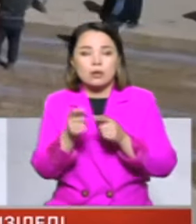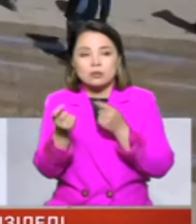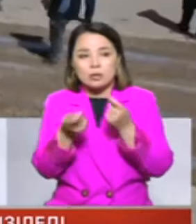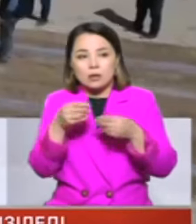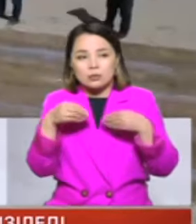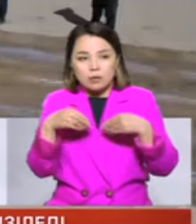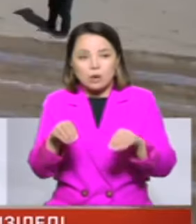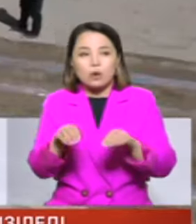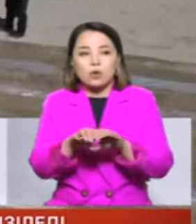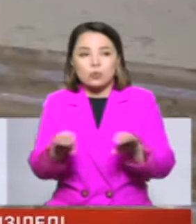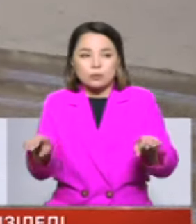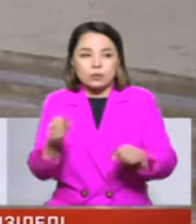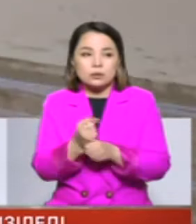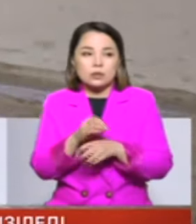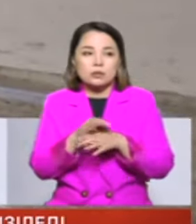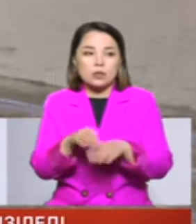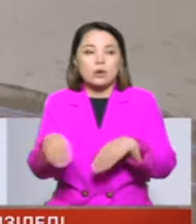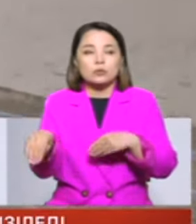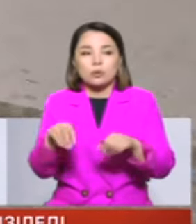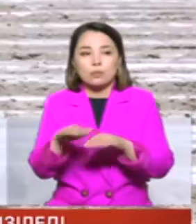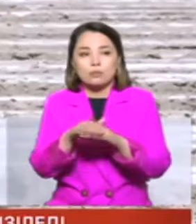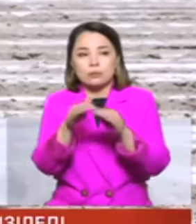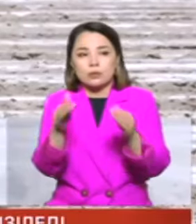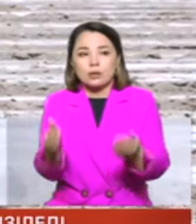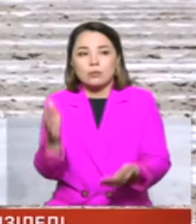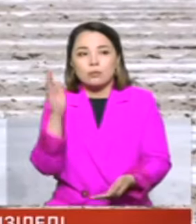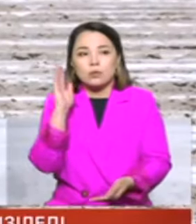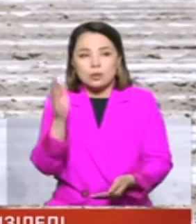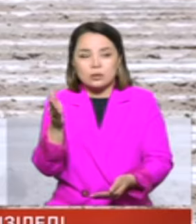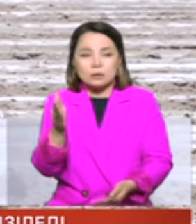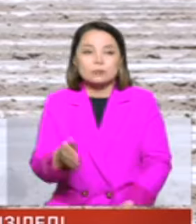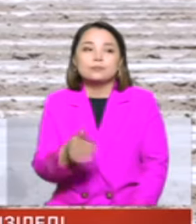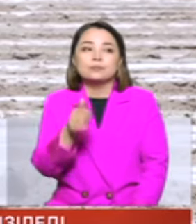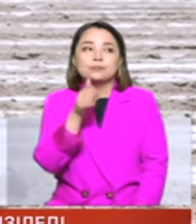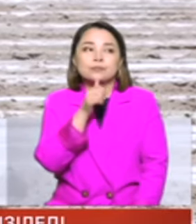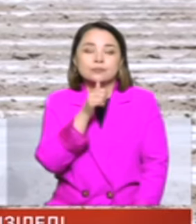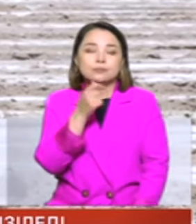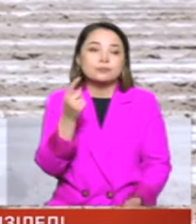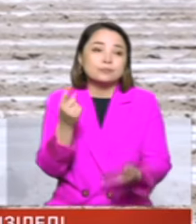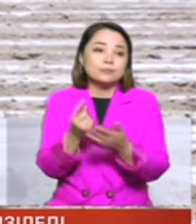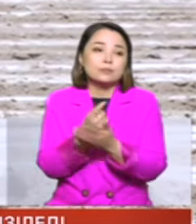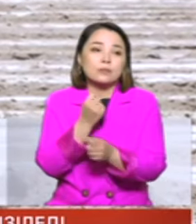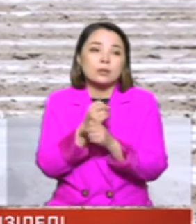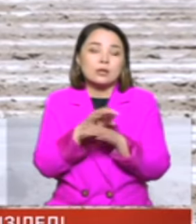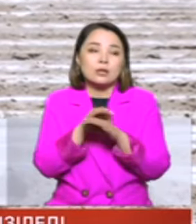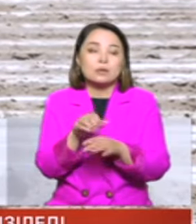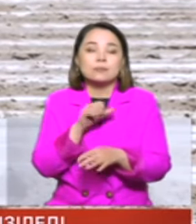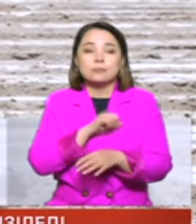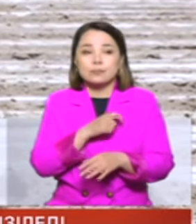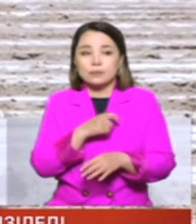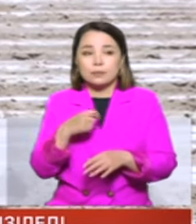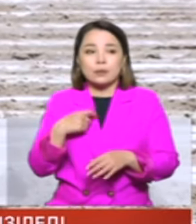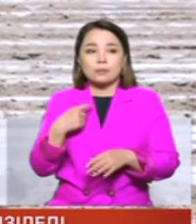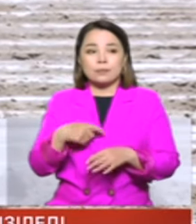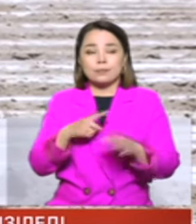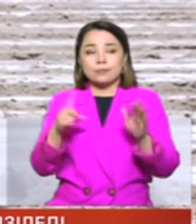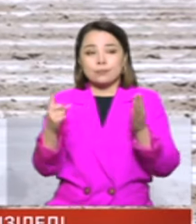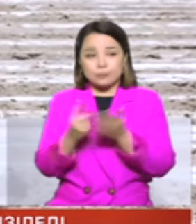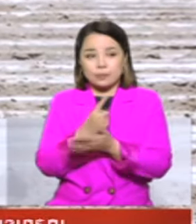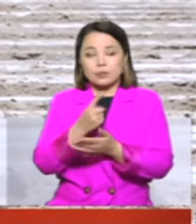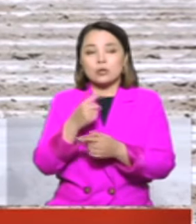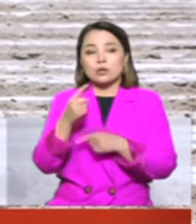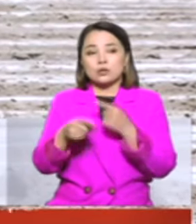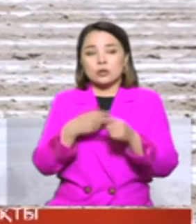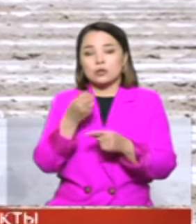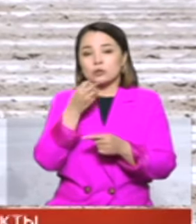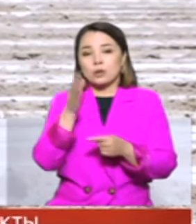сеуіп, құбырды да тартып, топырақ бетін жабалады. Бұны енді әзір сынақ бір жыл бастап ектік өзіміз. Енді егер жақсы болса, келер осы